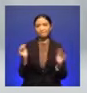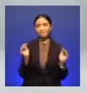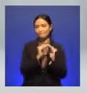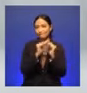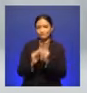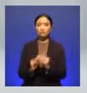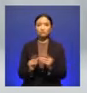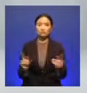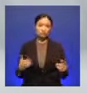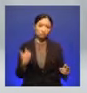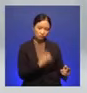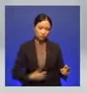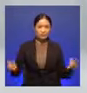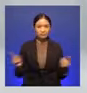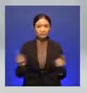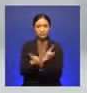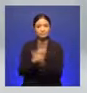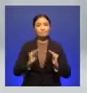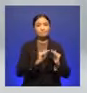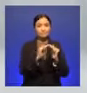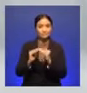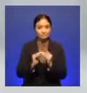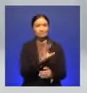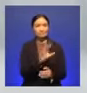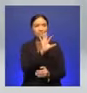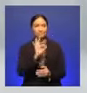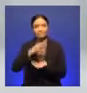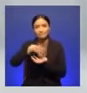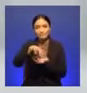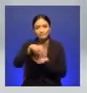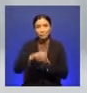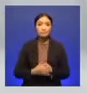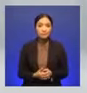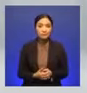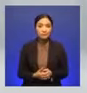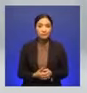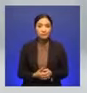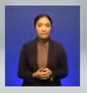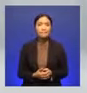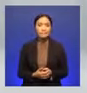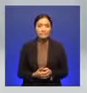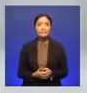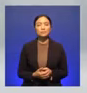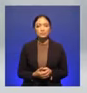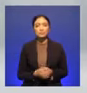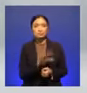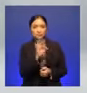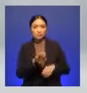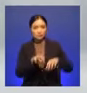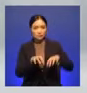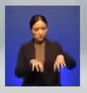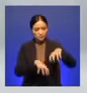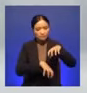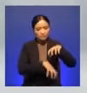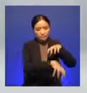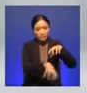สุขภาพมานำเสนอเท่านั้นโดยในวันนี้คงไม่ได้นำเสนอเฉพาะงานของบางสำนักแต่เป็นการน